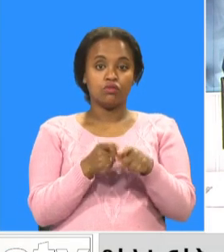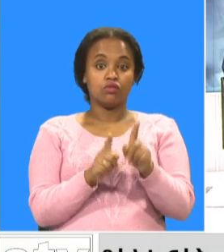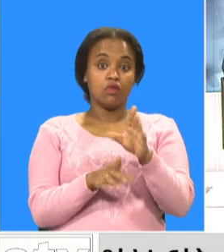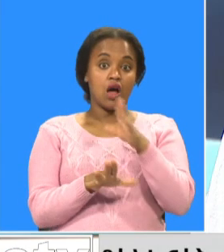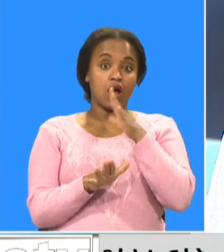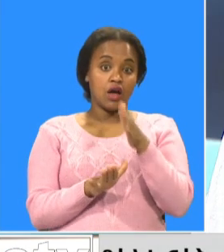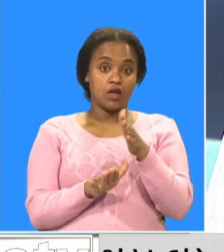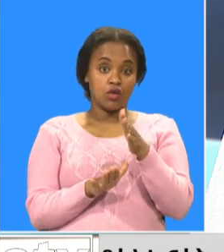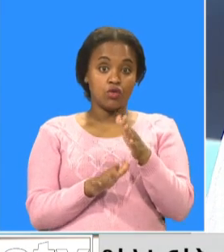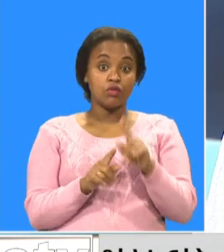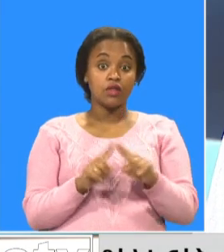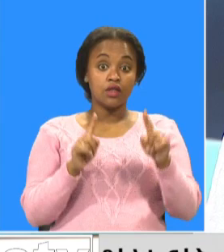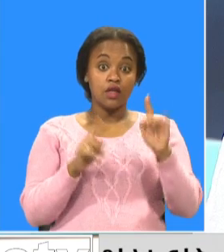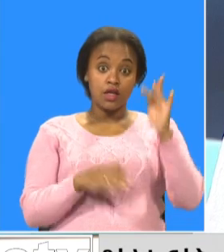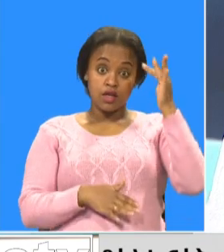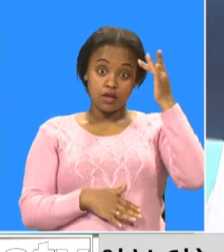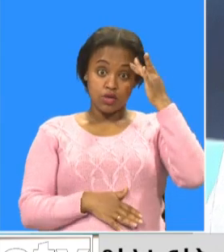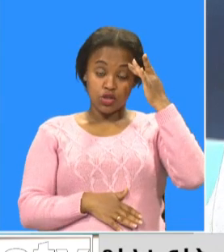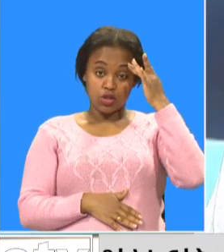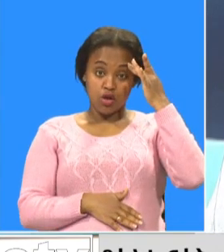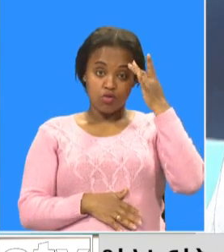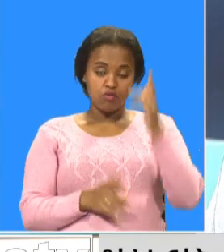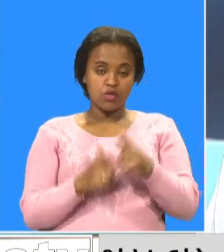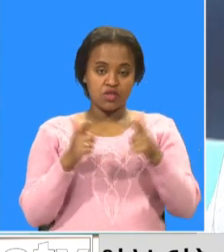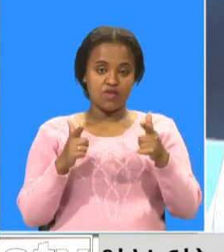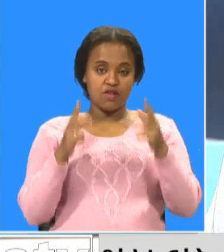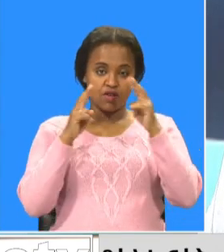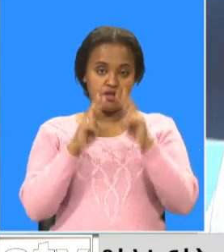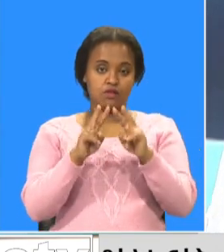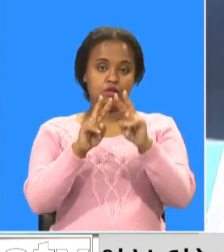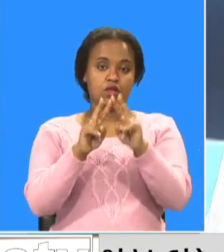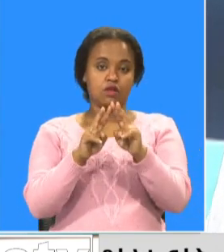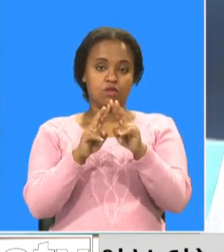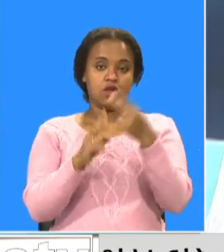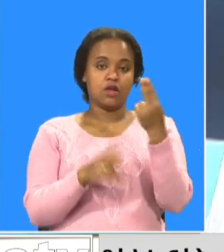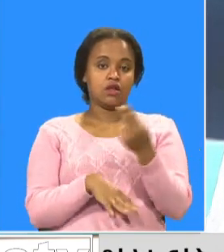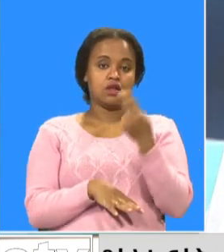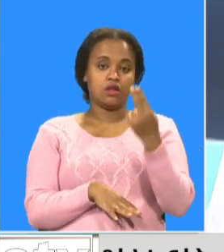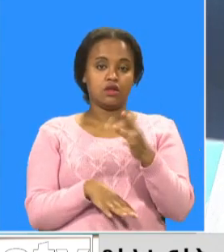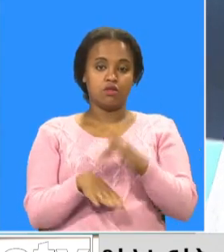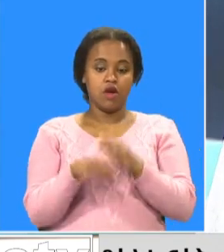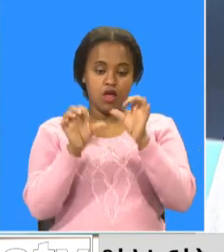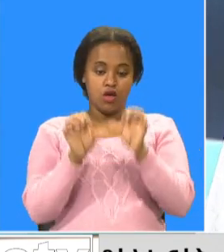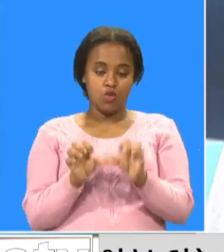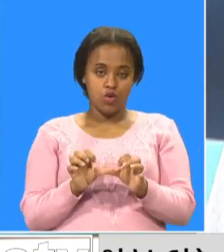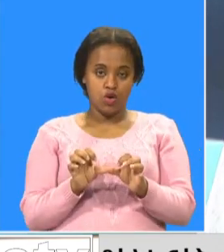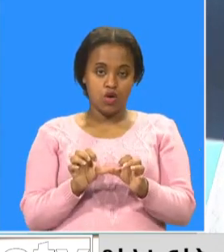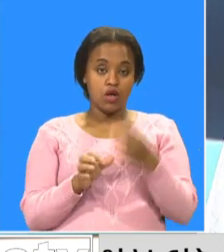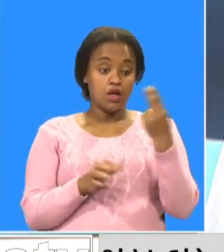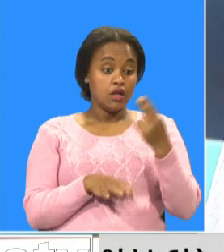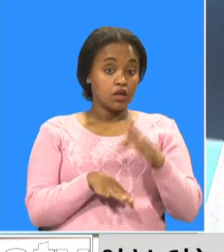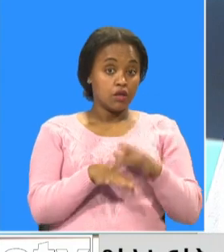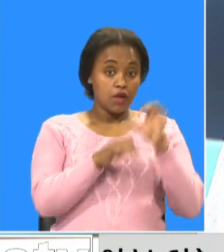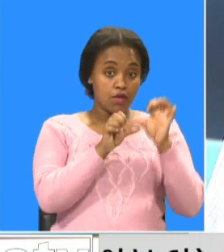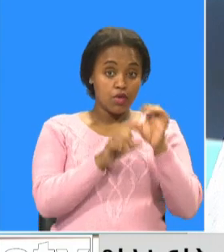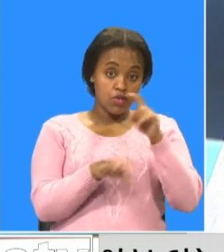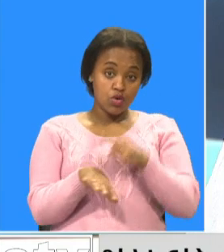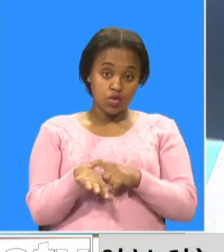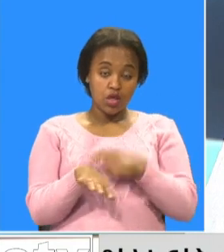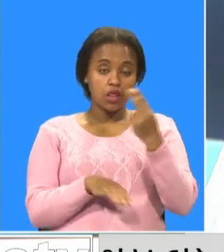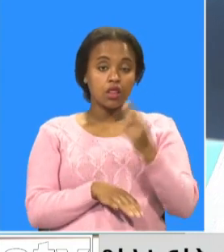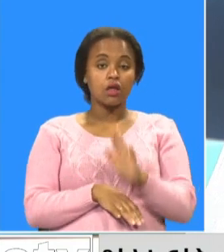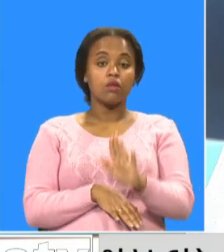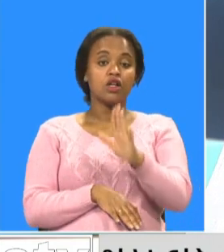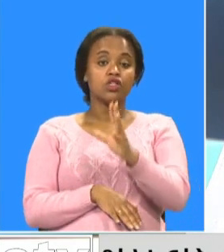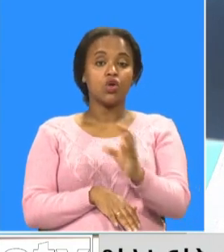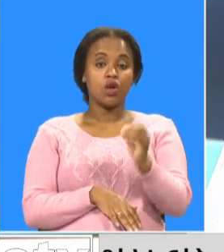ግን የበሽታው መስፋፋት ተከትሎ ወደዚህ ተቀላቅሎ ጥቅም ላይ ውሏል። ይህም ማወቅ አለብን። ግን ጥቅም ላይ በሚውሉበት ጊዜ